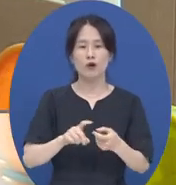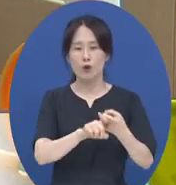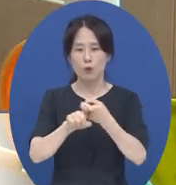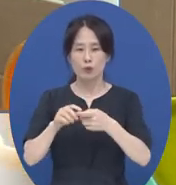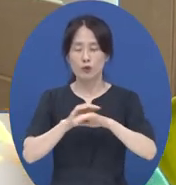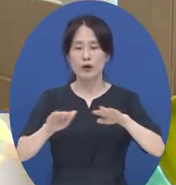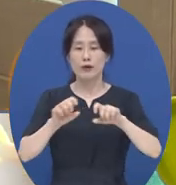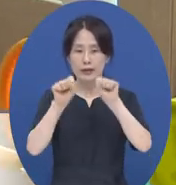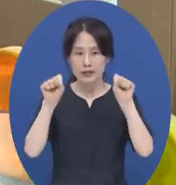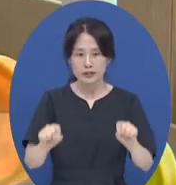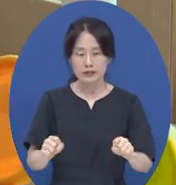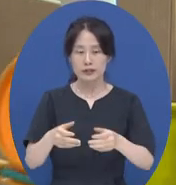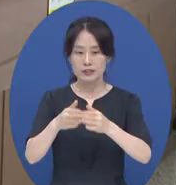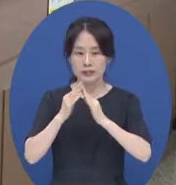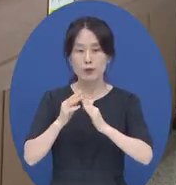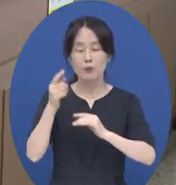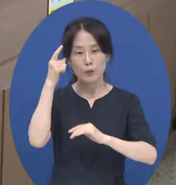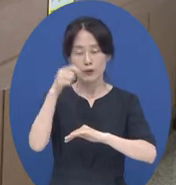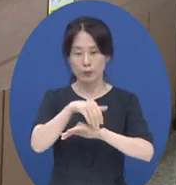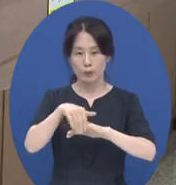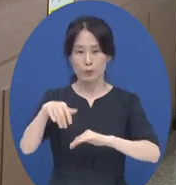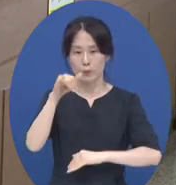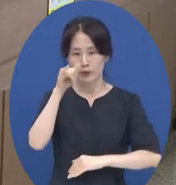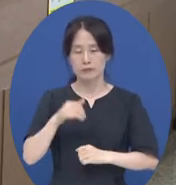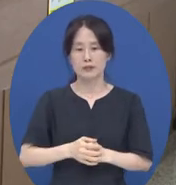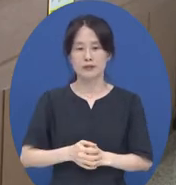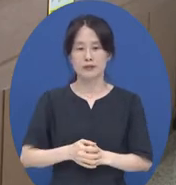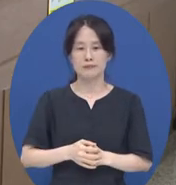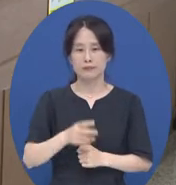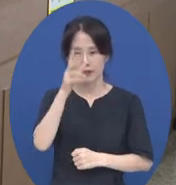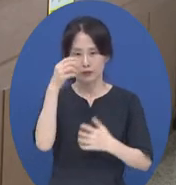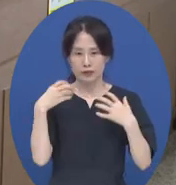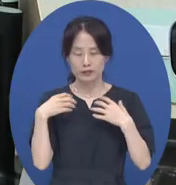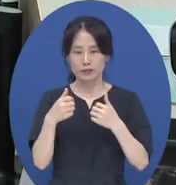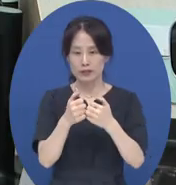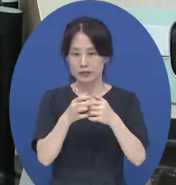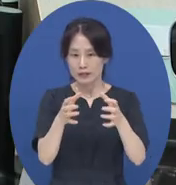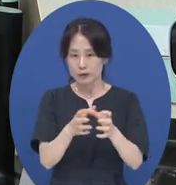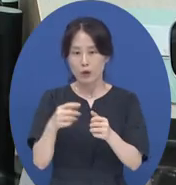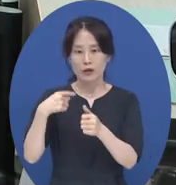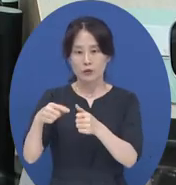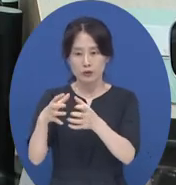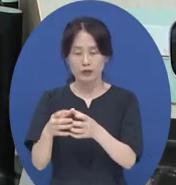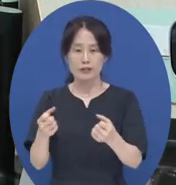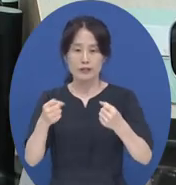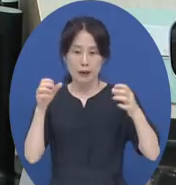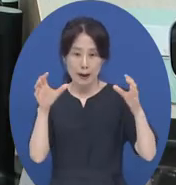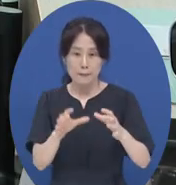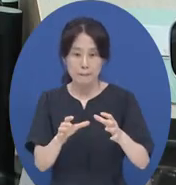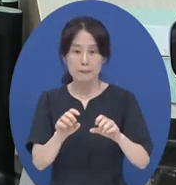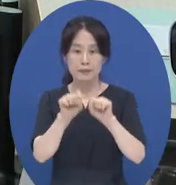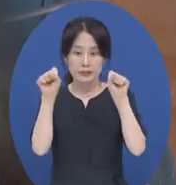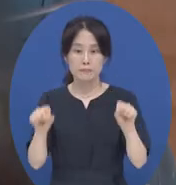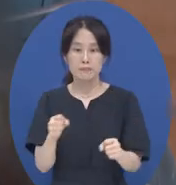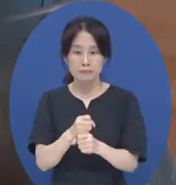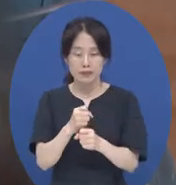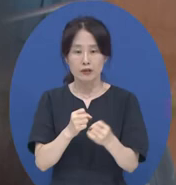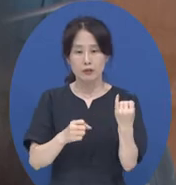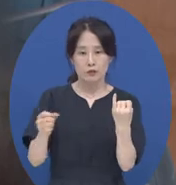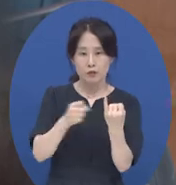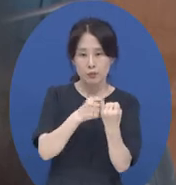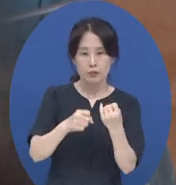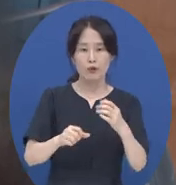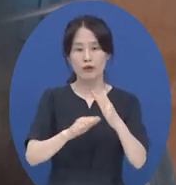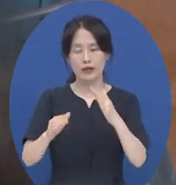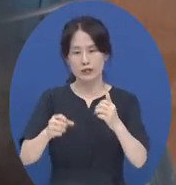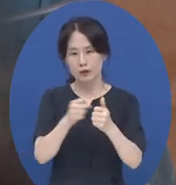운영 조례안도 심의될 예정입니다. 경기 지역 경찰청과 상담기관, 교육기관 등이 협력 구조를 만들어 여성폭력과